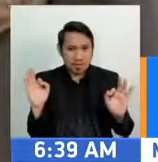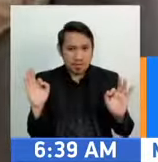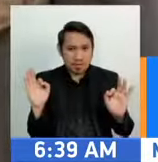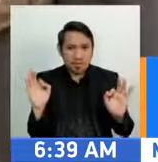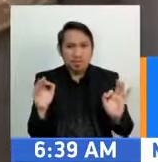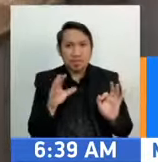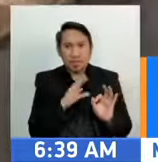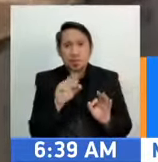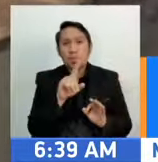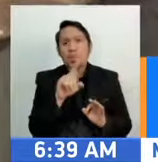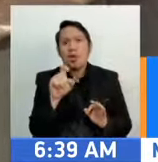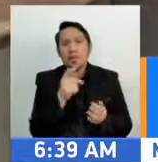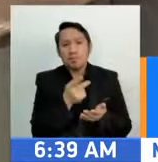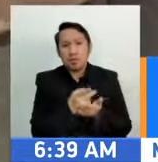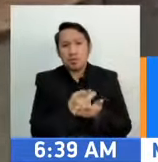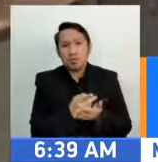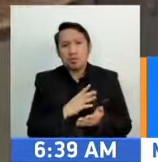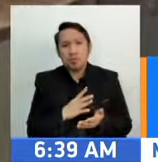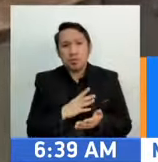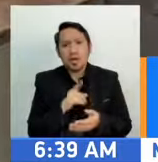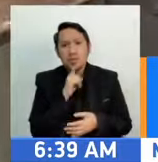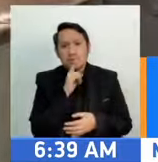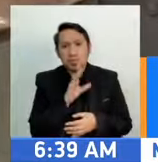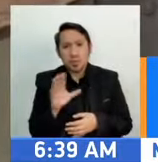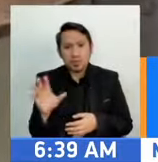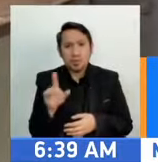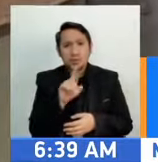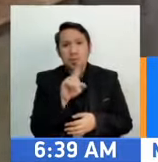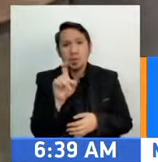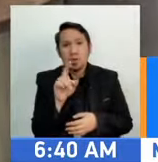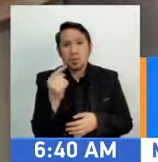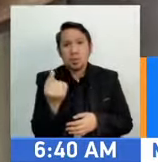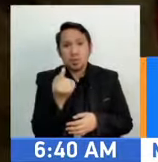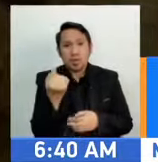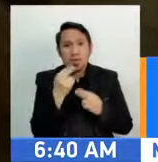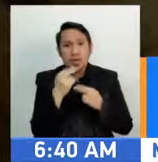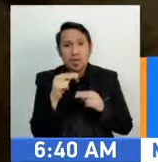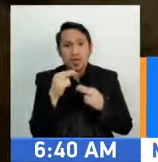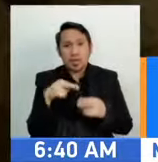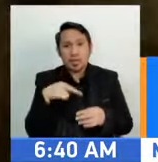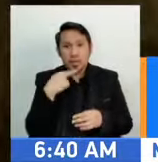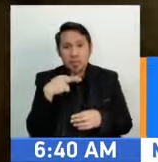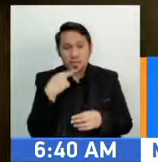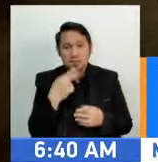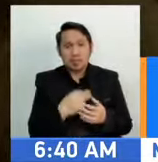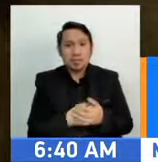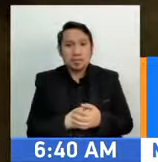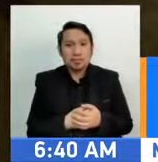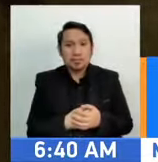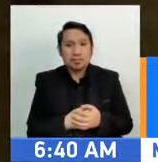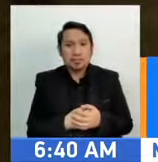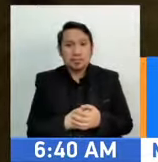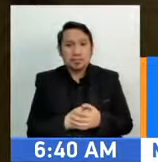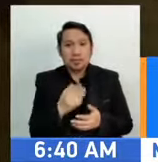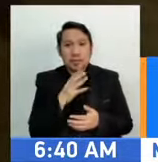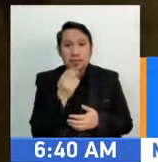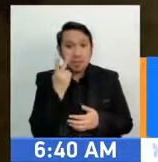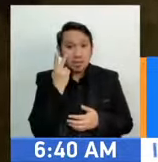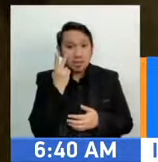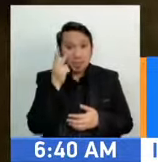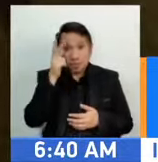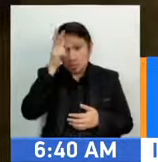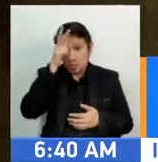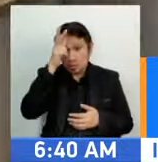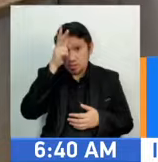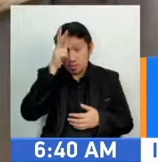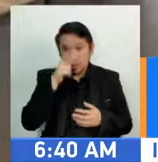pesos. Pinapromise ko yan sa inyo kasi nga, 100 pesos, only rice ka na, I totally sabaw. Agree, I totally. Mm-hmm. Tsaka nakita ko yung chicken nyo kanina, aba,